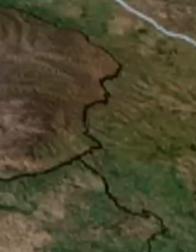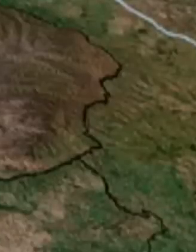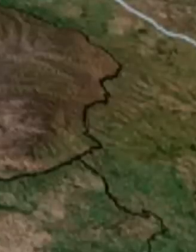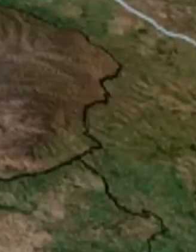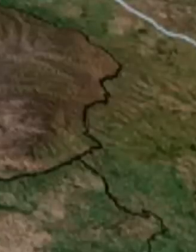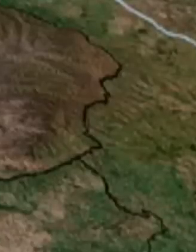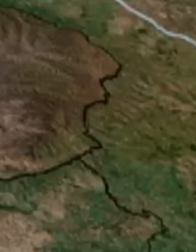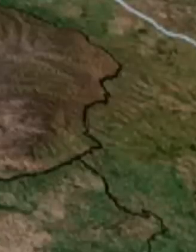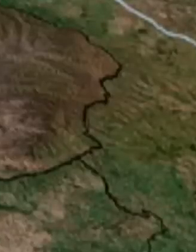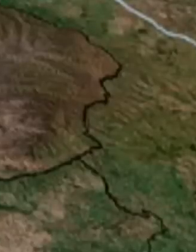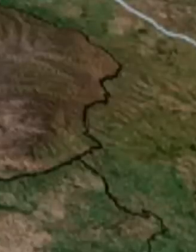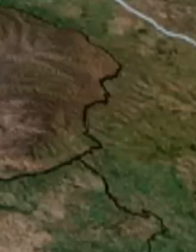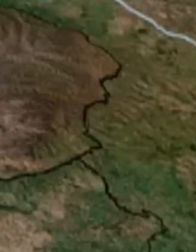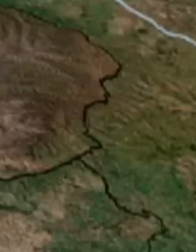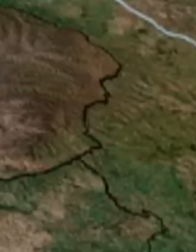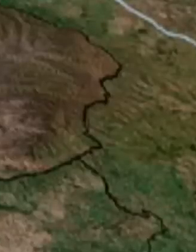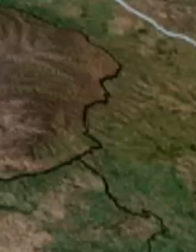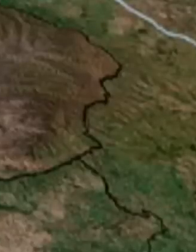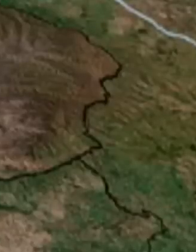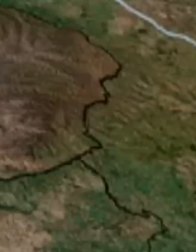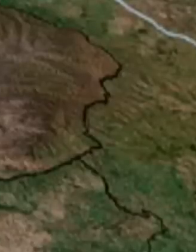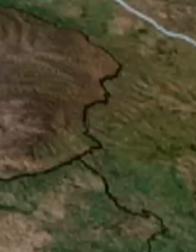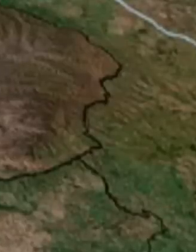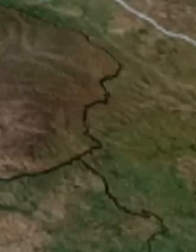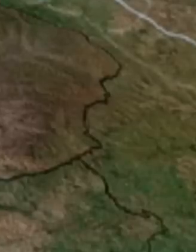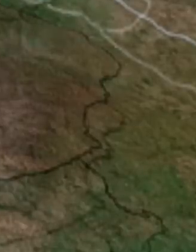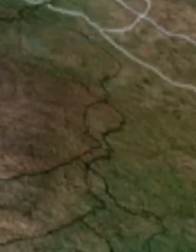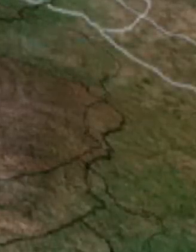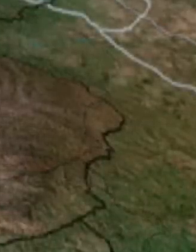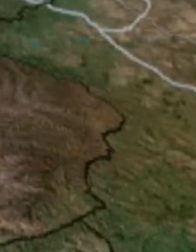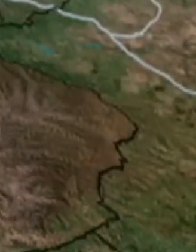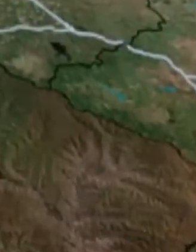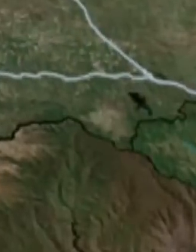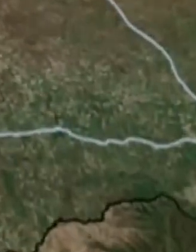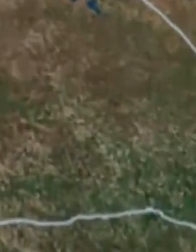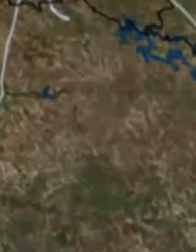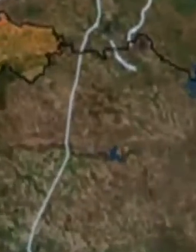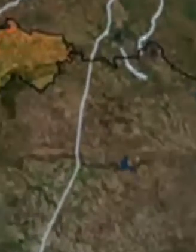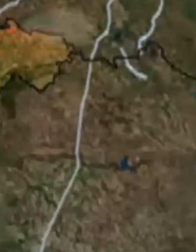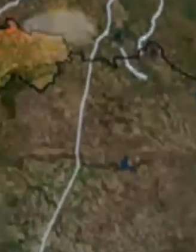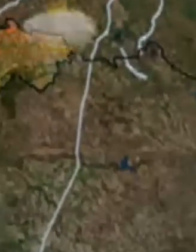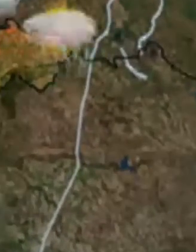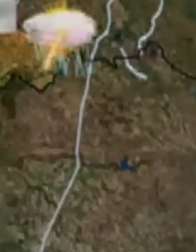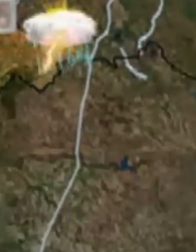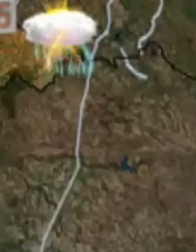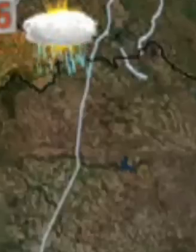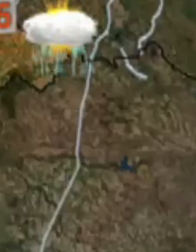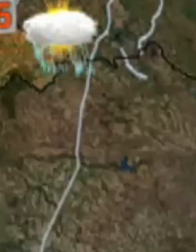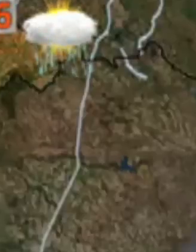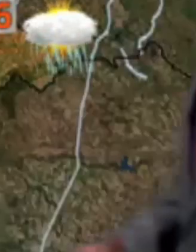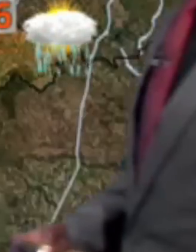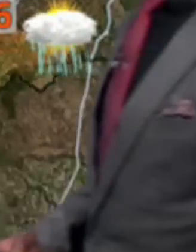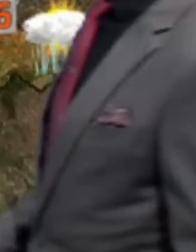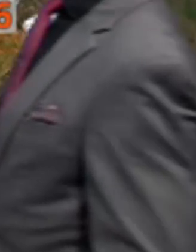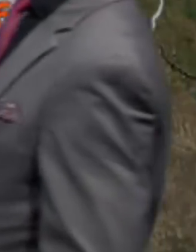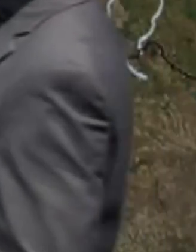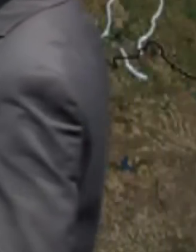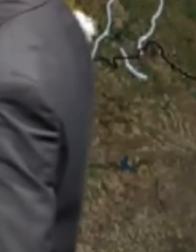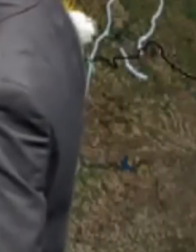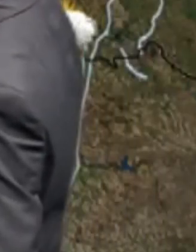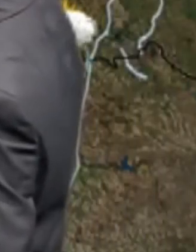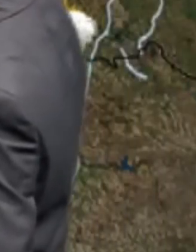tše 30 ka Sasolburg metsemaholo Bothaville le gona ka Kroonstad ke tše 33 ka Fixburg ka North West province eo ka moka go bontšha go